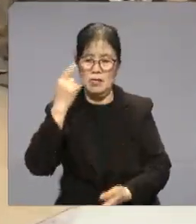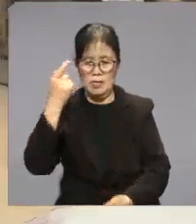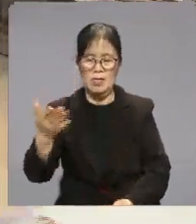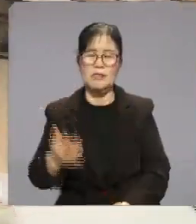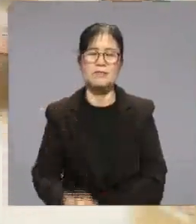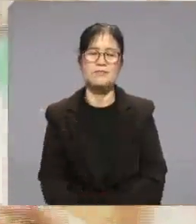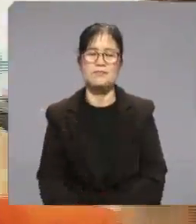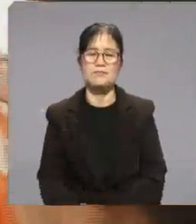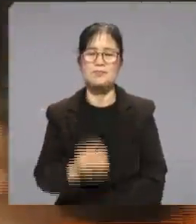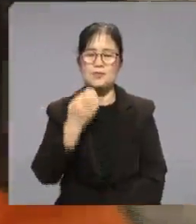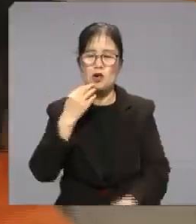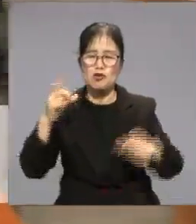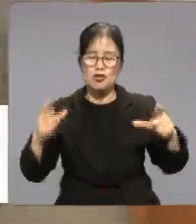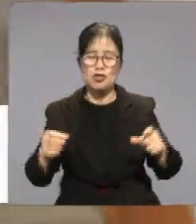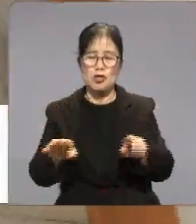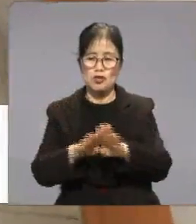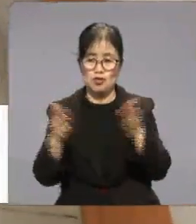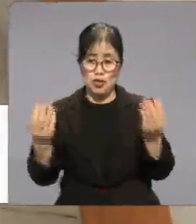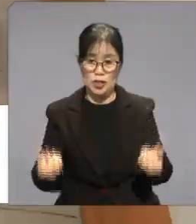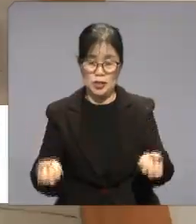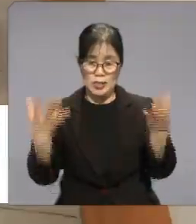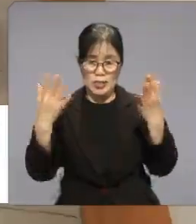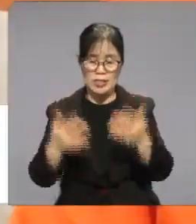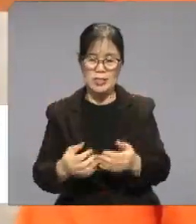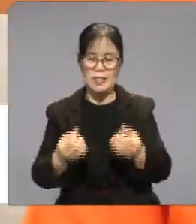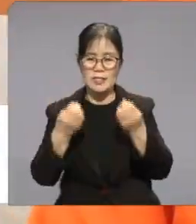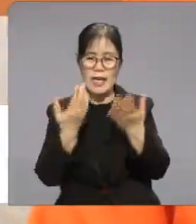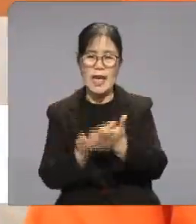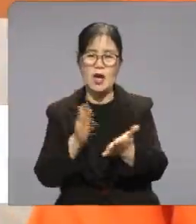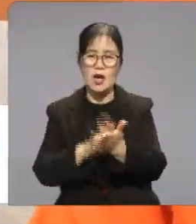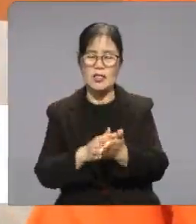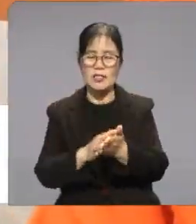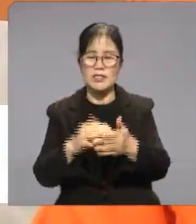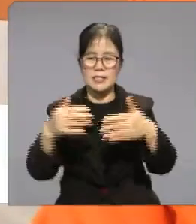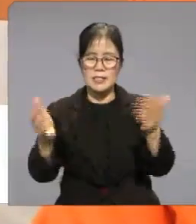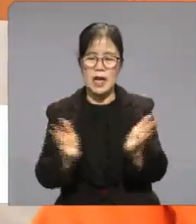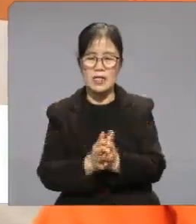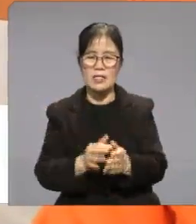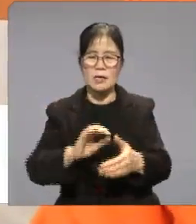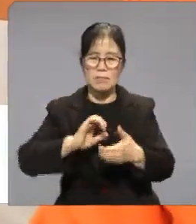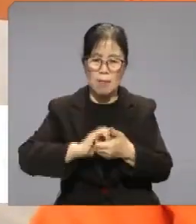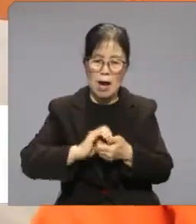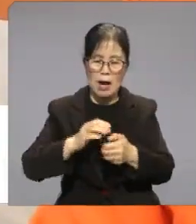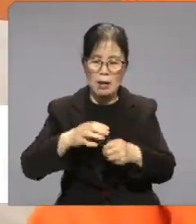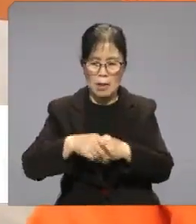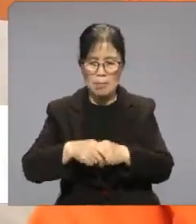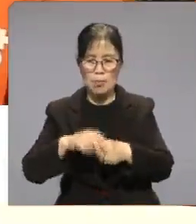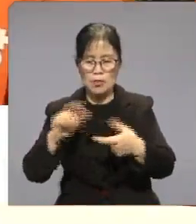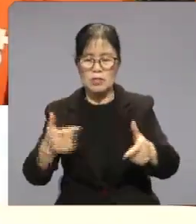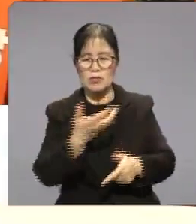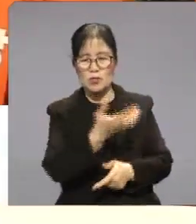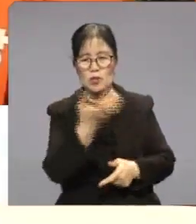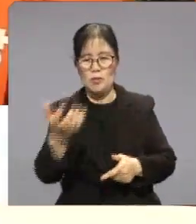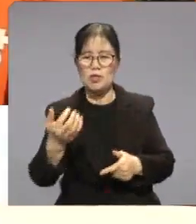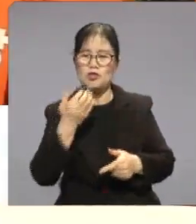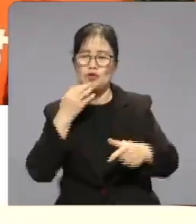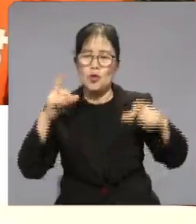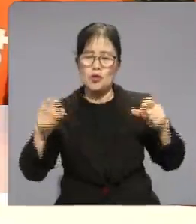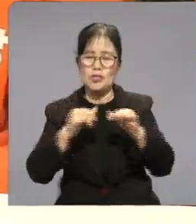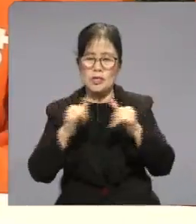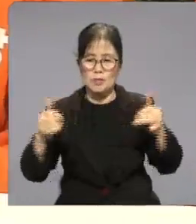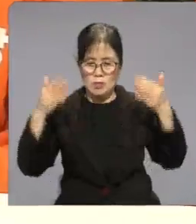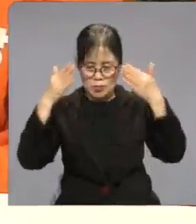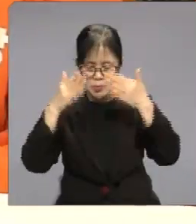서울 지역 출정식을 따로 연 개혁신당은 마포와 서대문 등 당 후보들이 출전한 지역구를 돌며 수도권 표심을